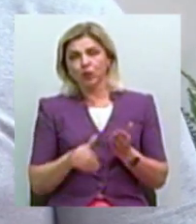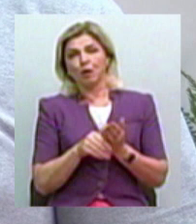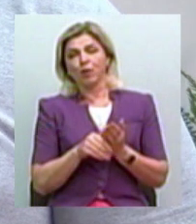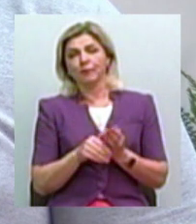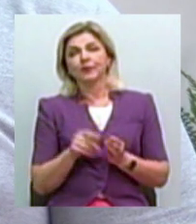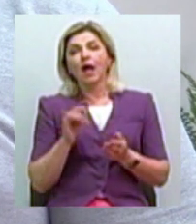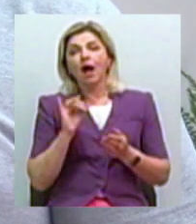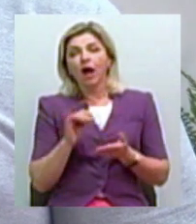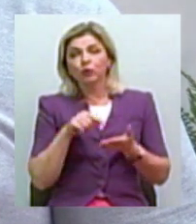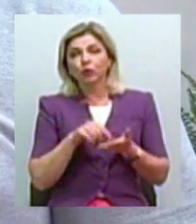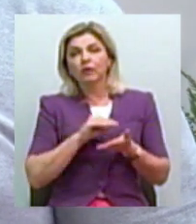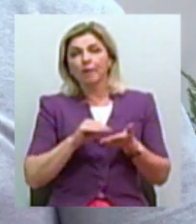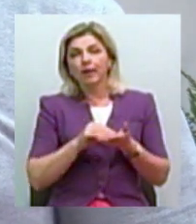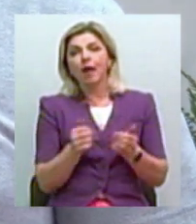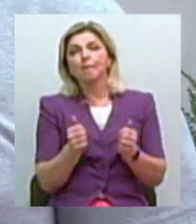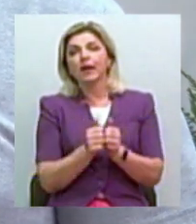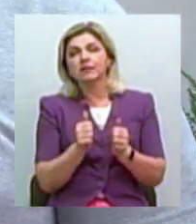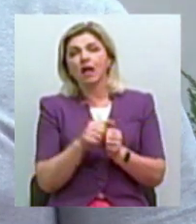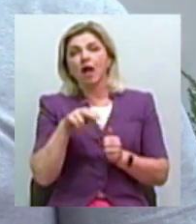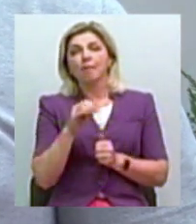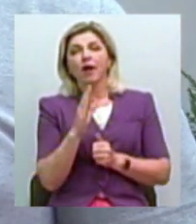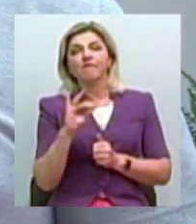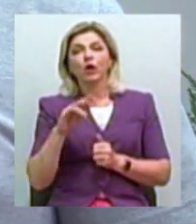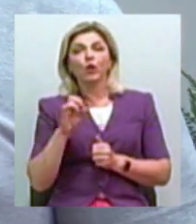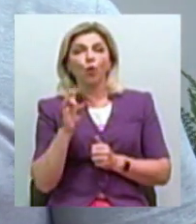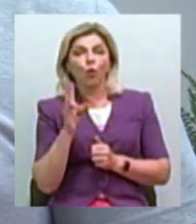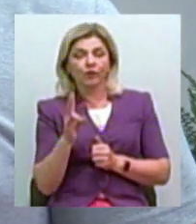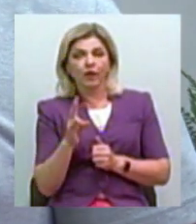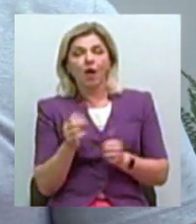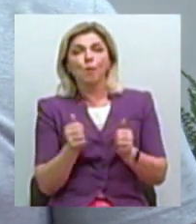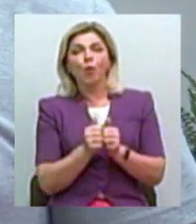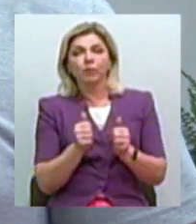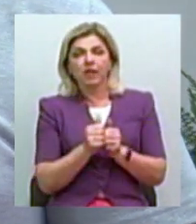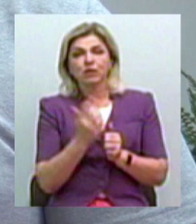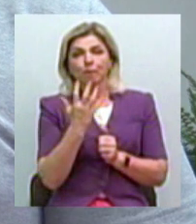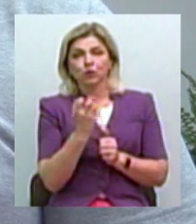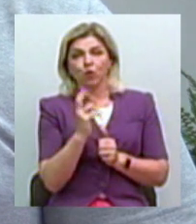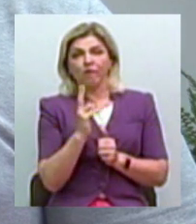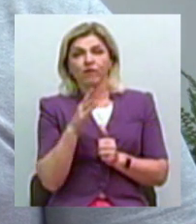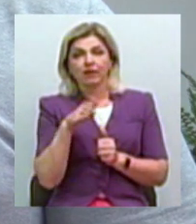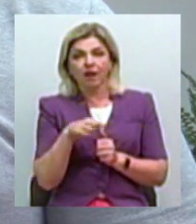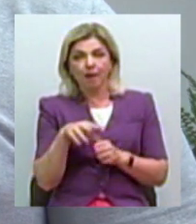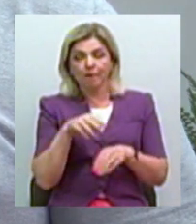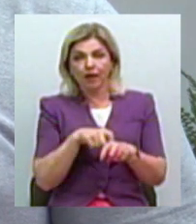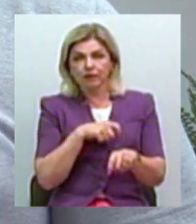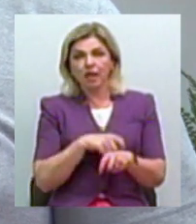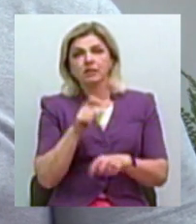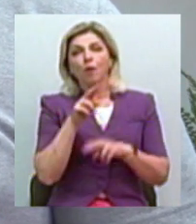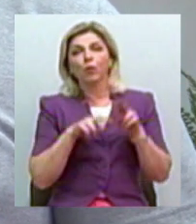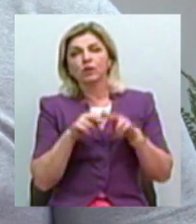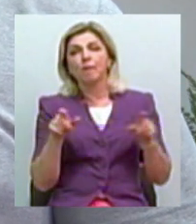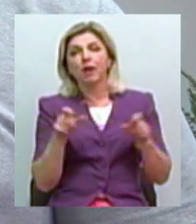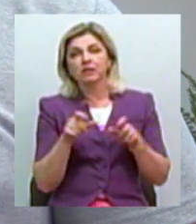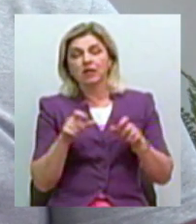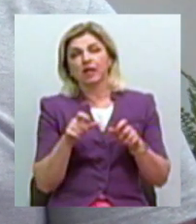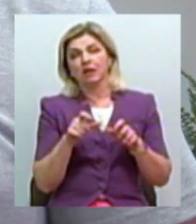там написано «поблизу павільйону, поблизу 500 квадратів для будівництва магазину